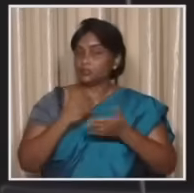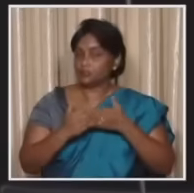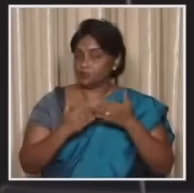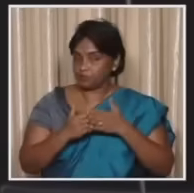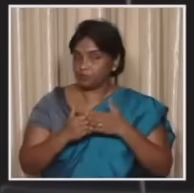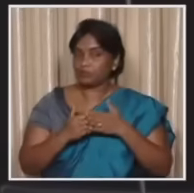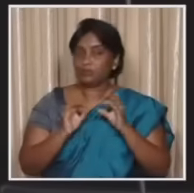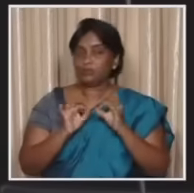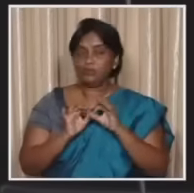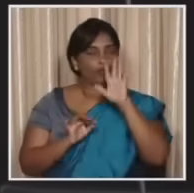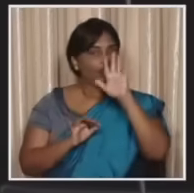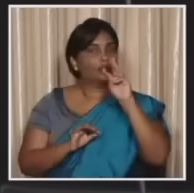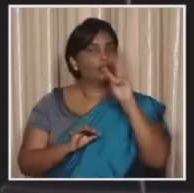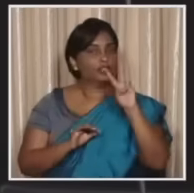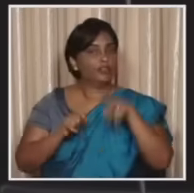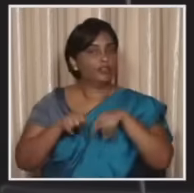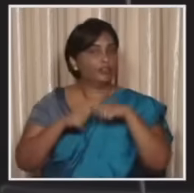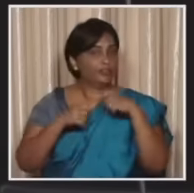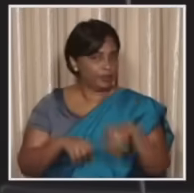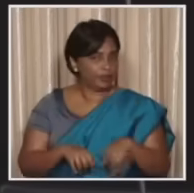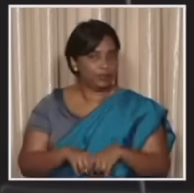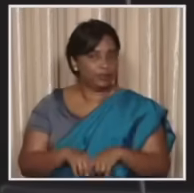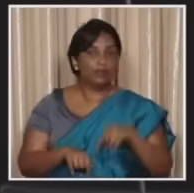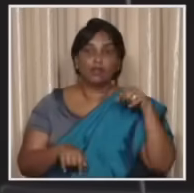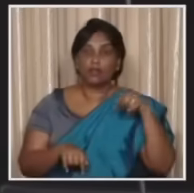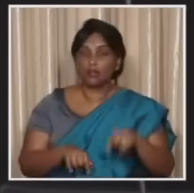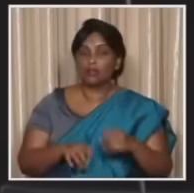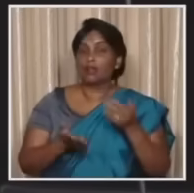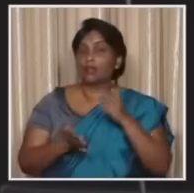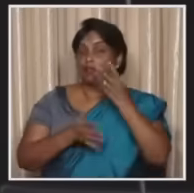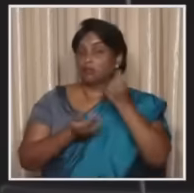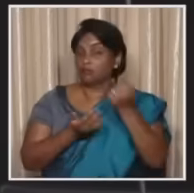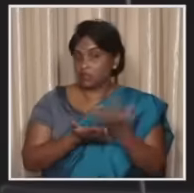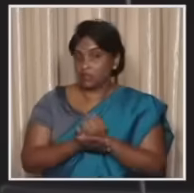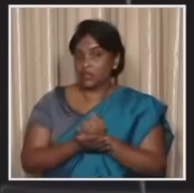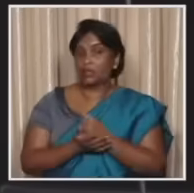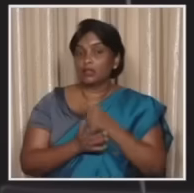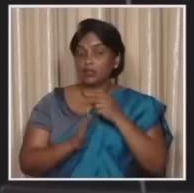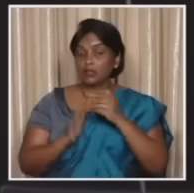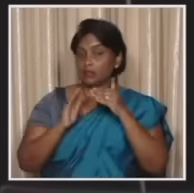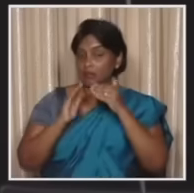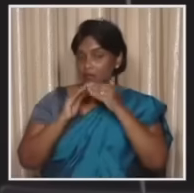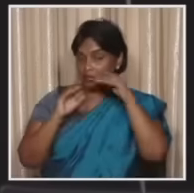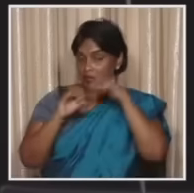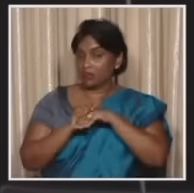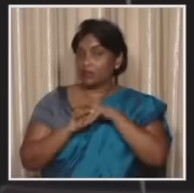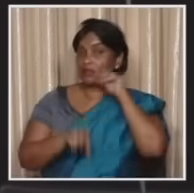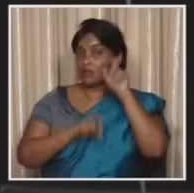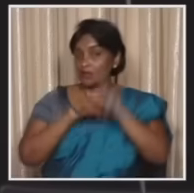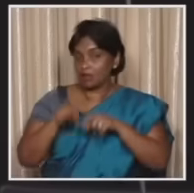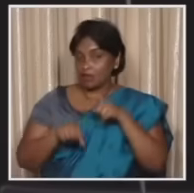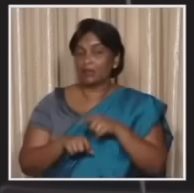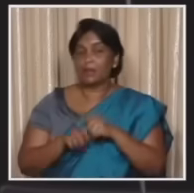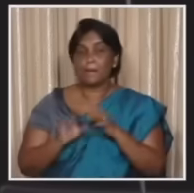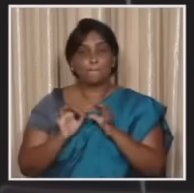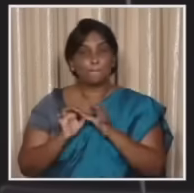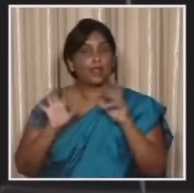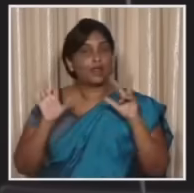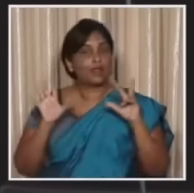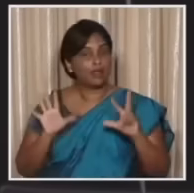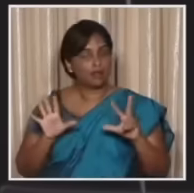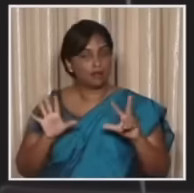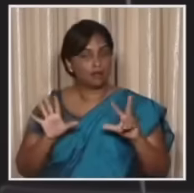හදන්න බිලියන 53ක් වියදම් වෙලා තියෙනවා. දැන් තව අය වෙන්න ඕන. මේ ඉන්න පදිංචි අයගෙන් බිලියන